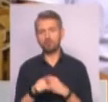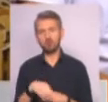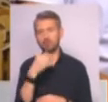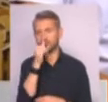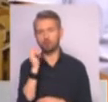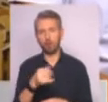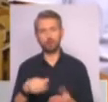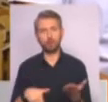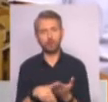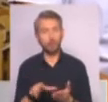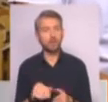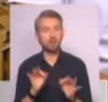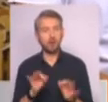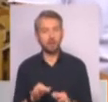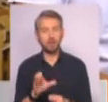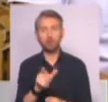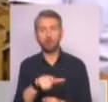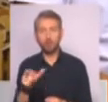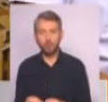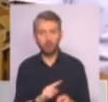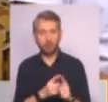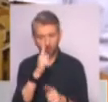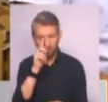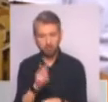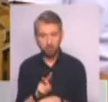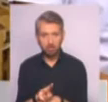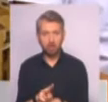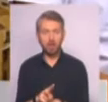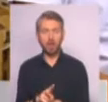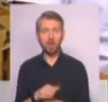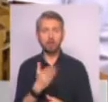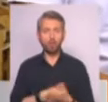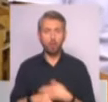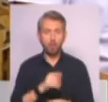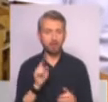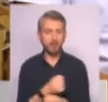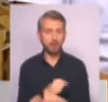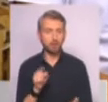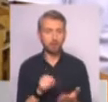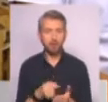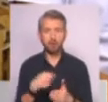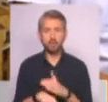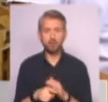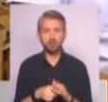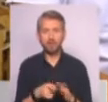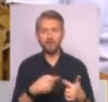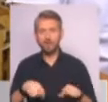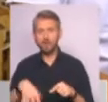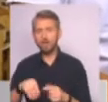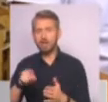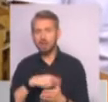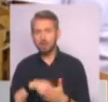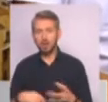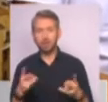субсидии. Все правильно, с людей делают идиотов, в совбез невозможно попасть, потому что филиалы все отменили, надо ехать